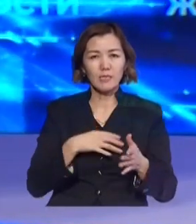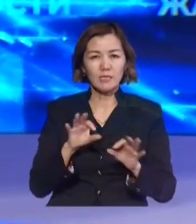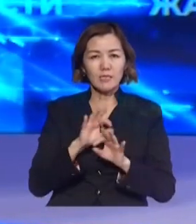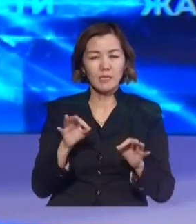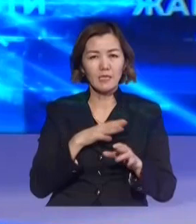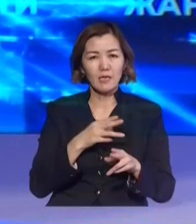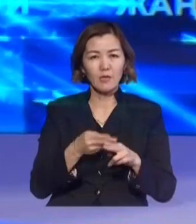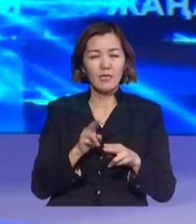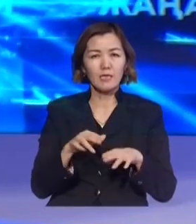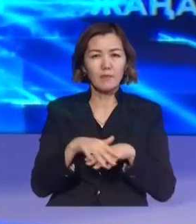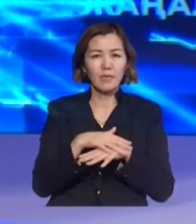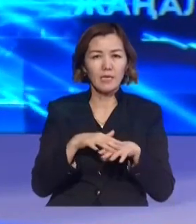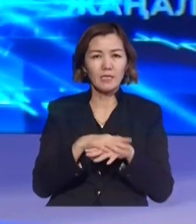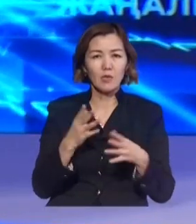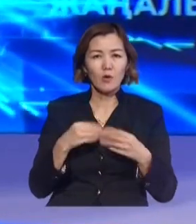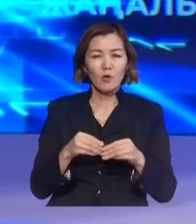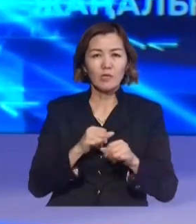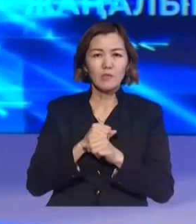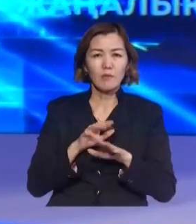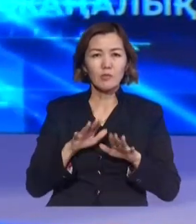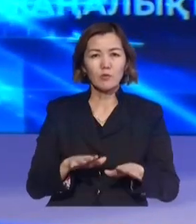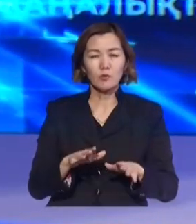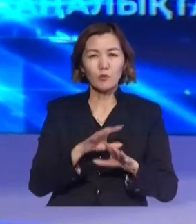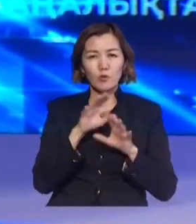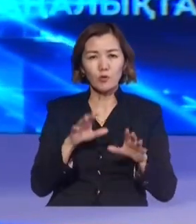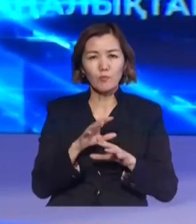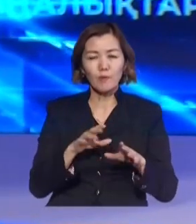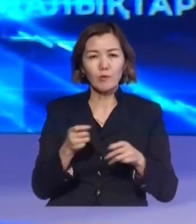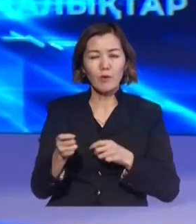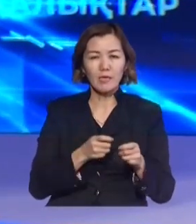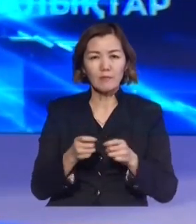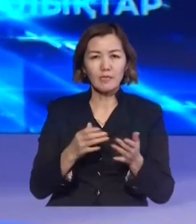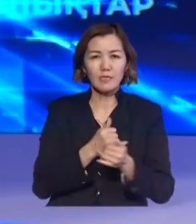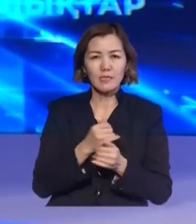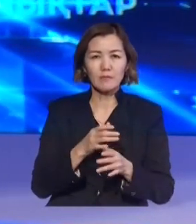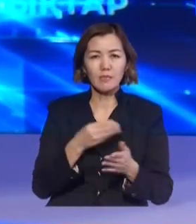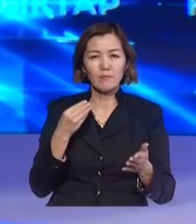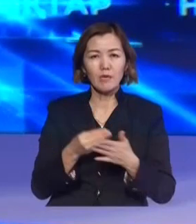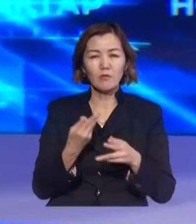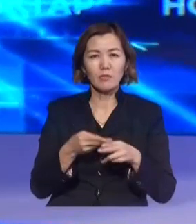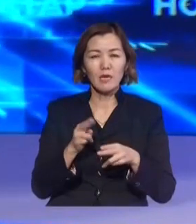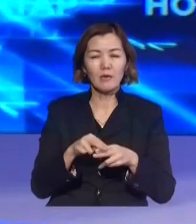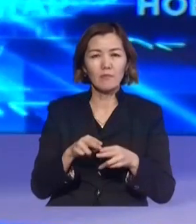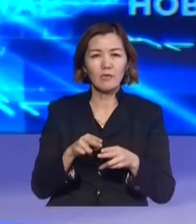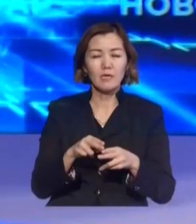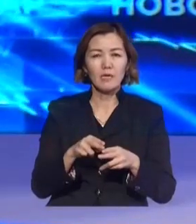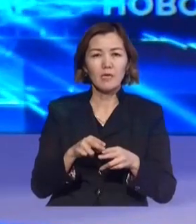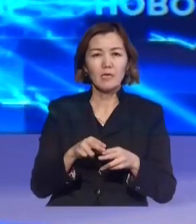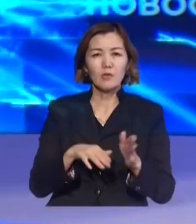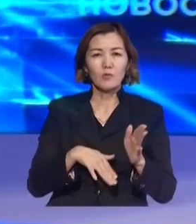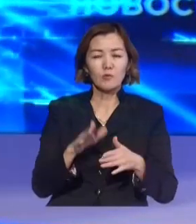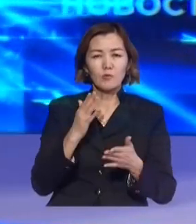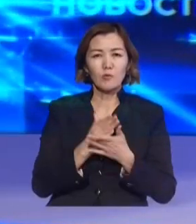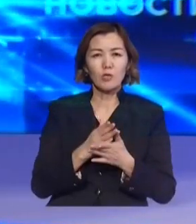өтті. Айтуынша, елді мекендер мен қоғамдық демалыс орындарын күтіп баптау әкімдер қызметін бағалаудың тағы бір өлшемі болмақ. Бүгін